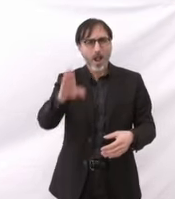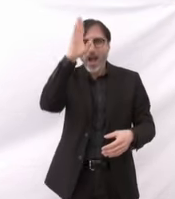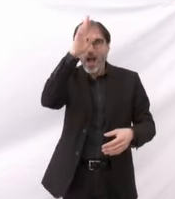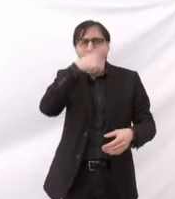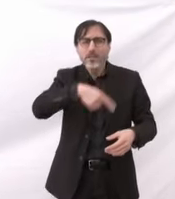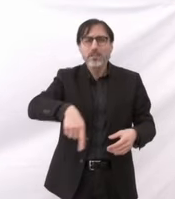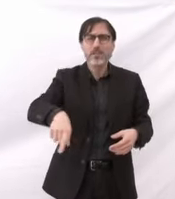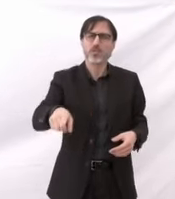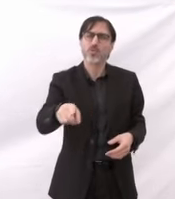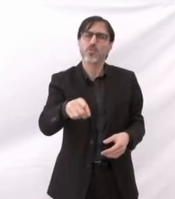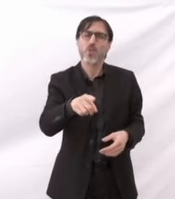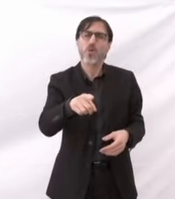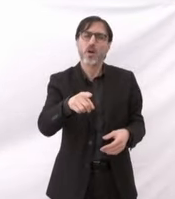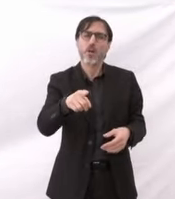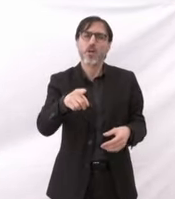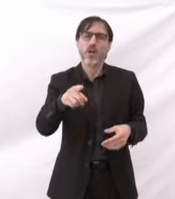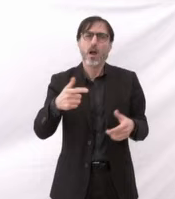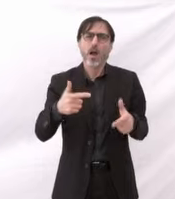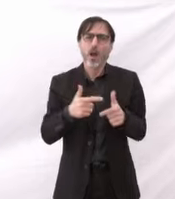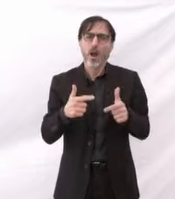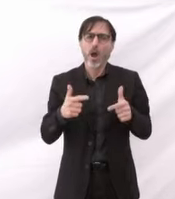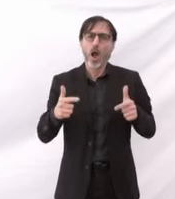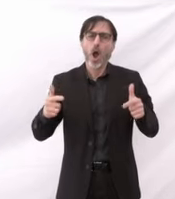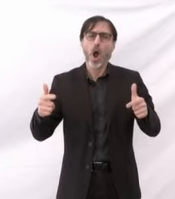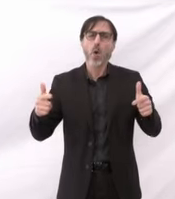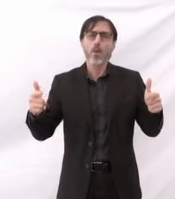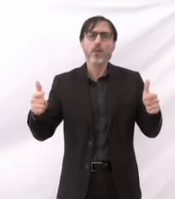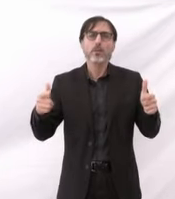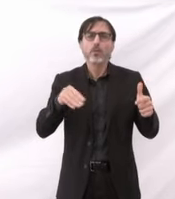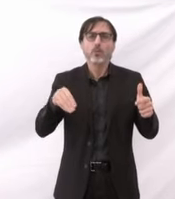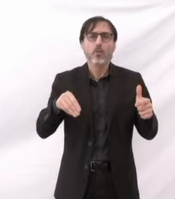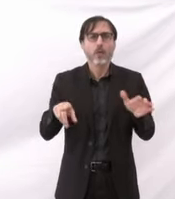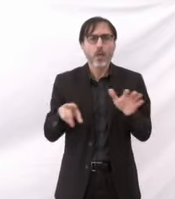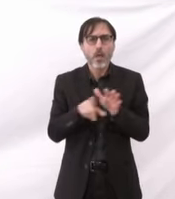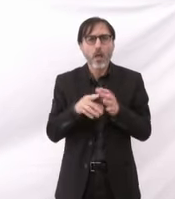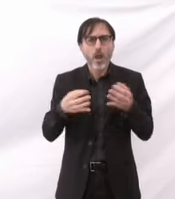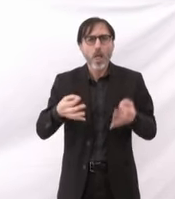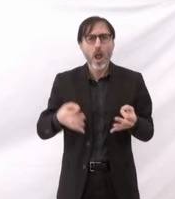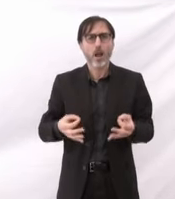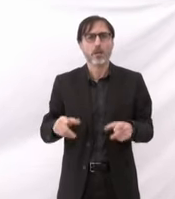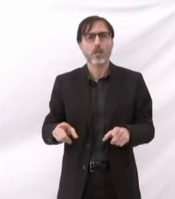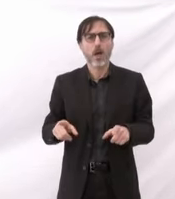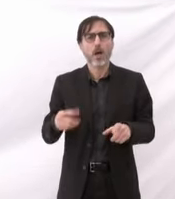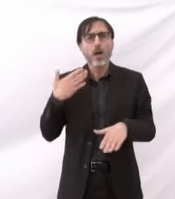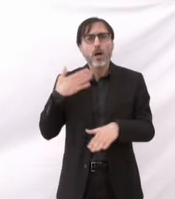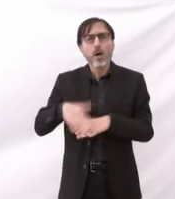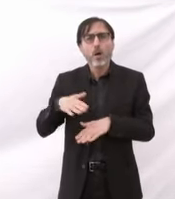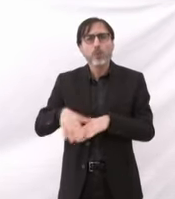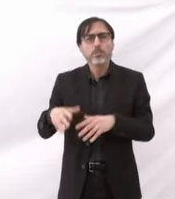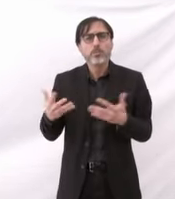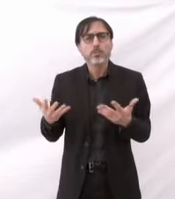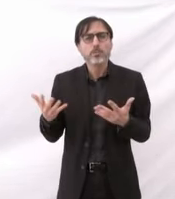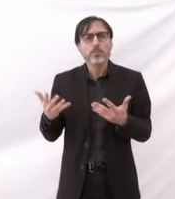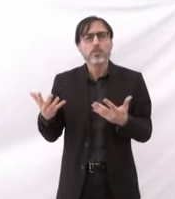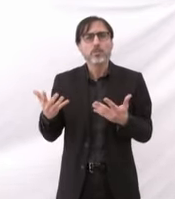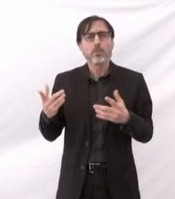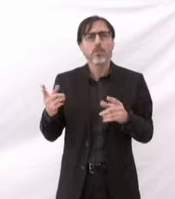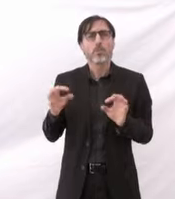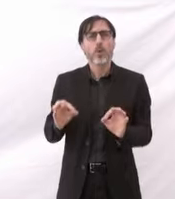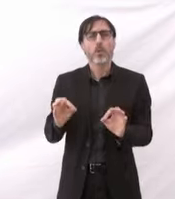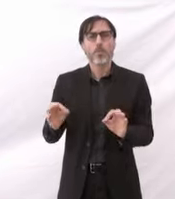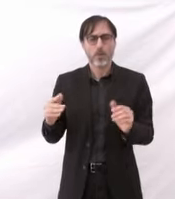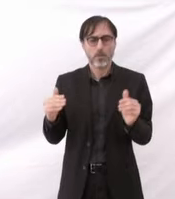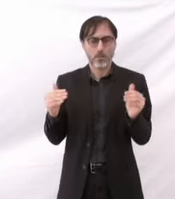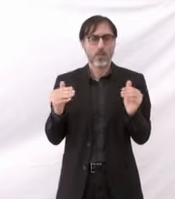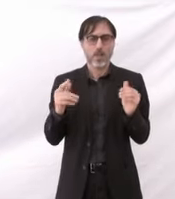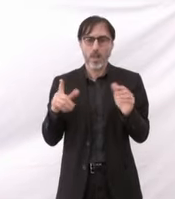attenzione, prosperano nella legalità utilizzando quella soglia